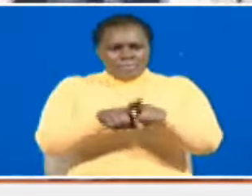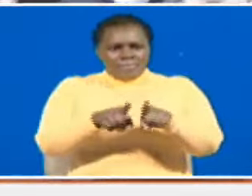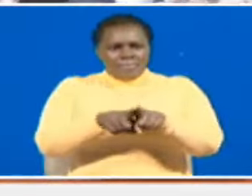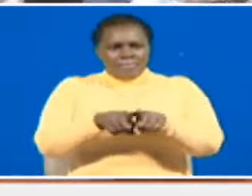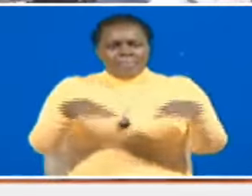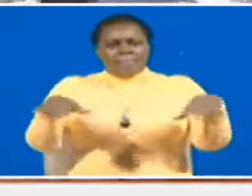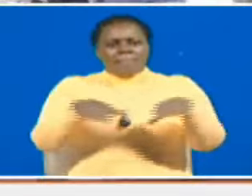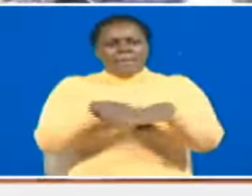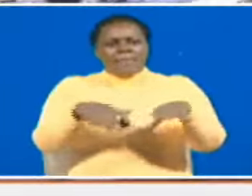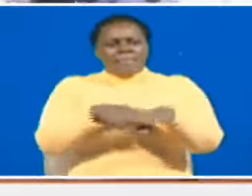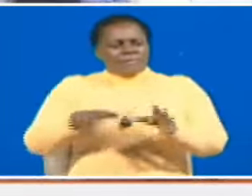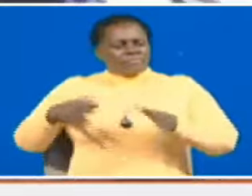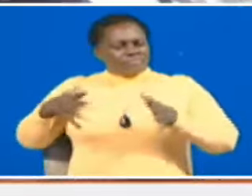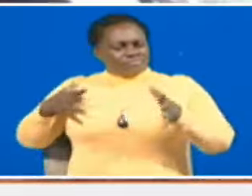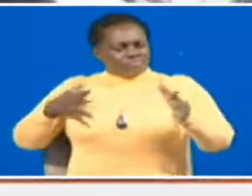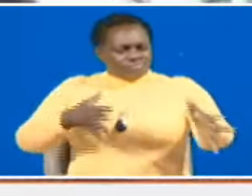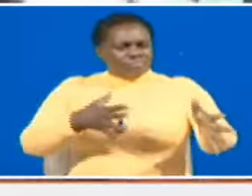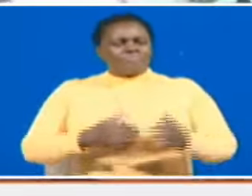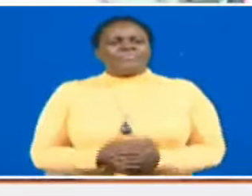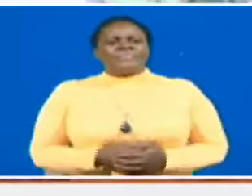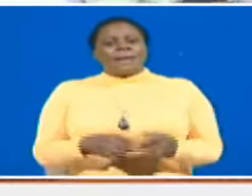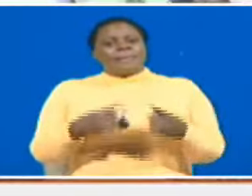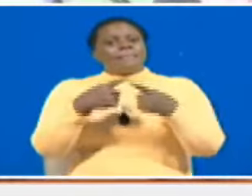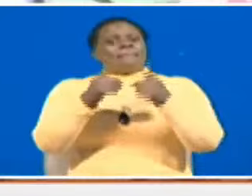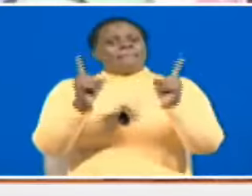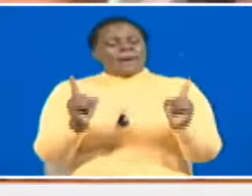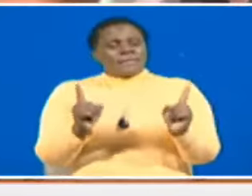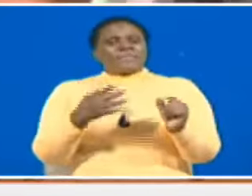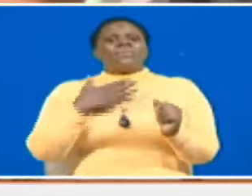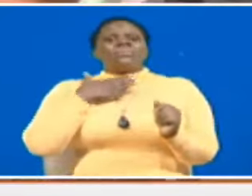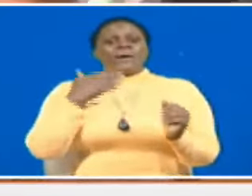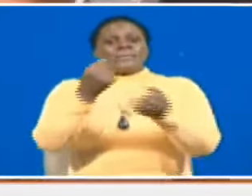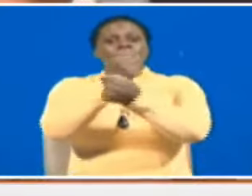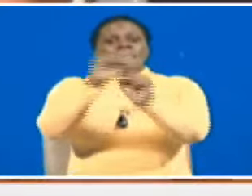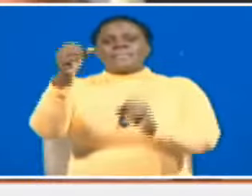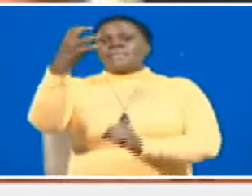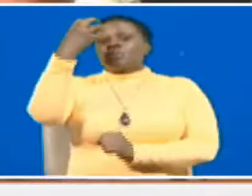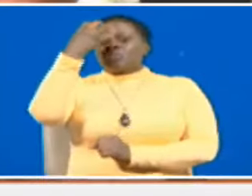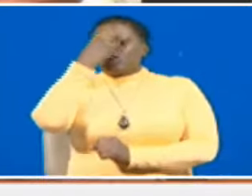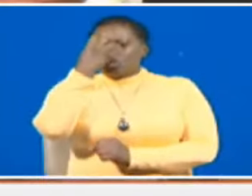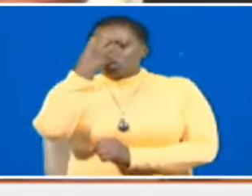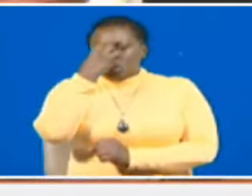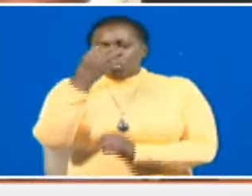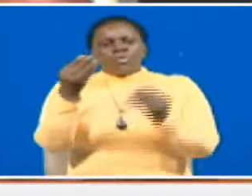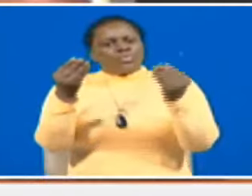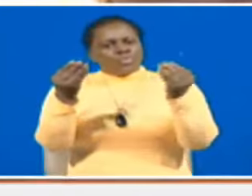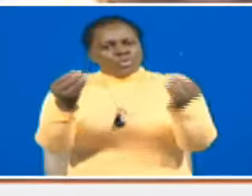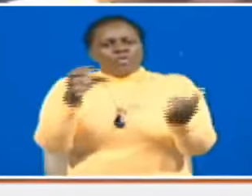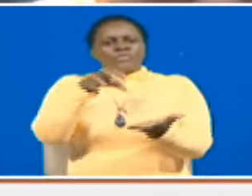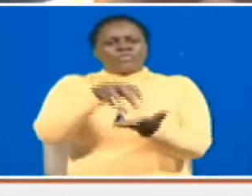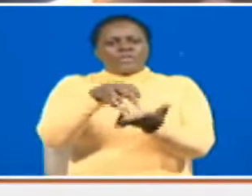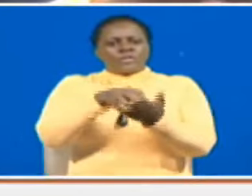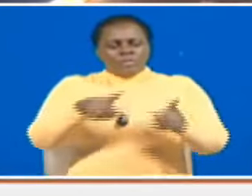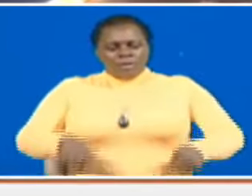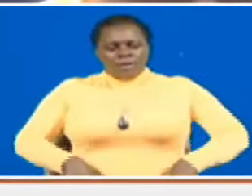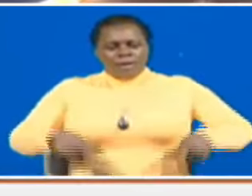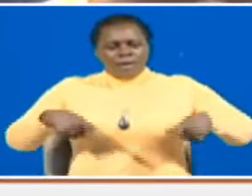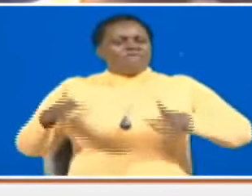waumini wengi tu wakijitokeza. Hata hivyo, wamemtaka Rais William Ruto kushughulikia hali ya gharama ya